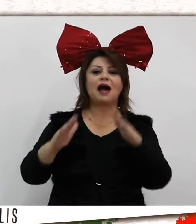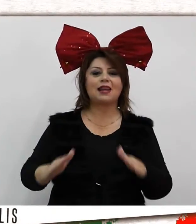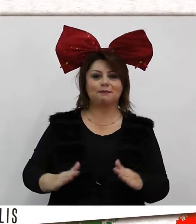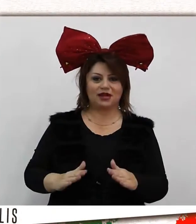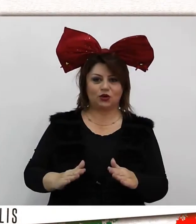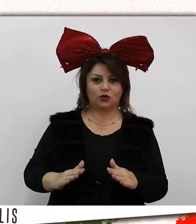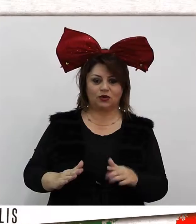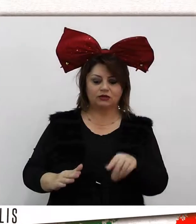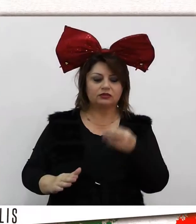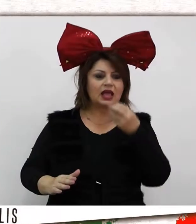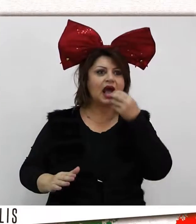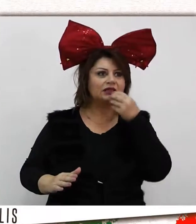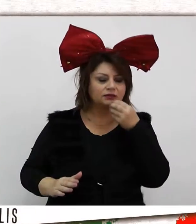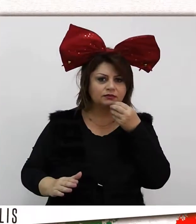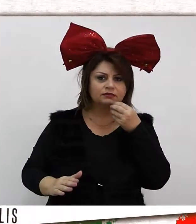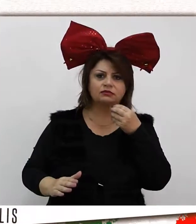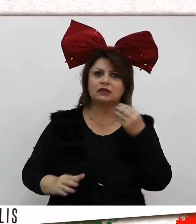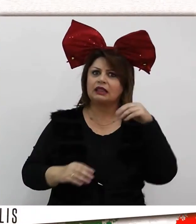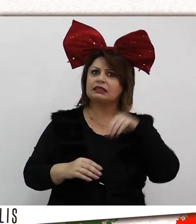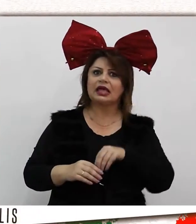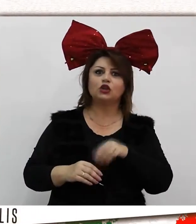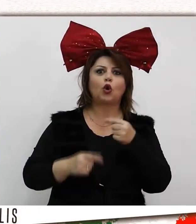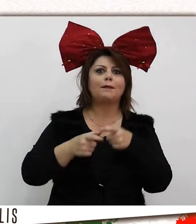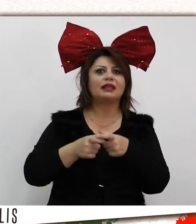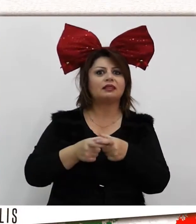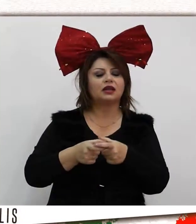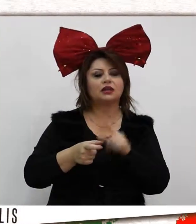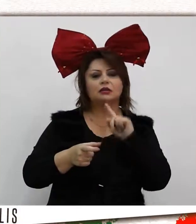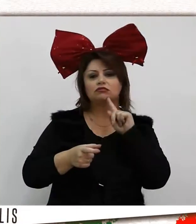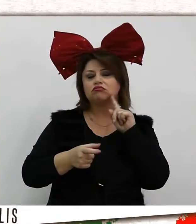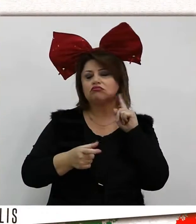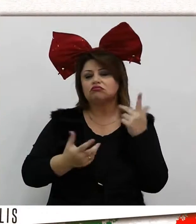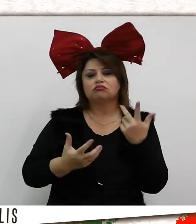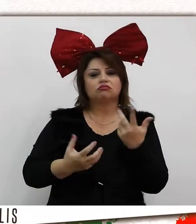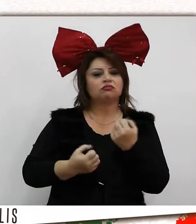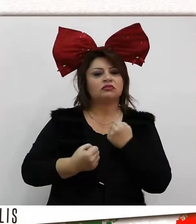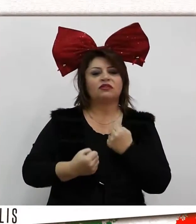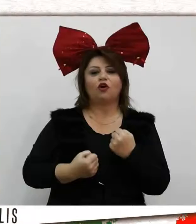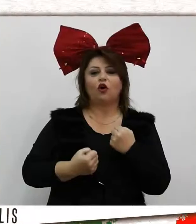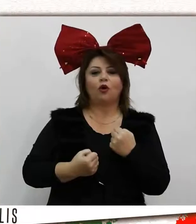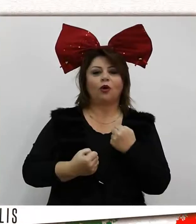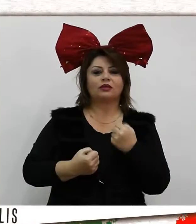Mordendo scoprirete la bontà del mandarino puro, avvolta da una golosità irresistibile.